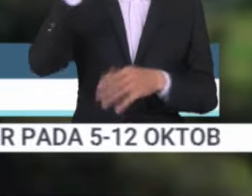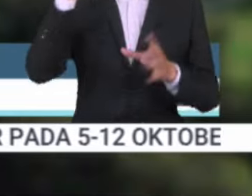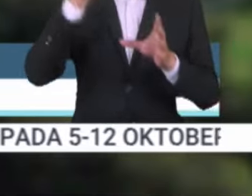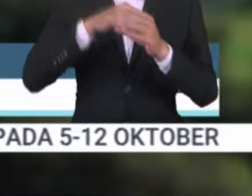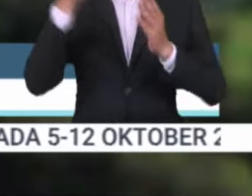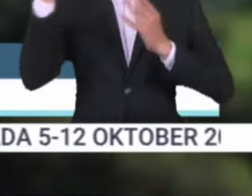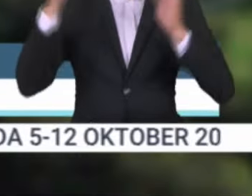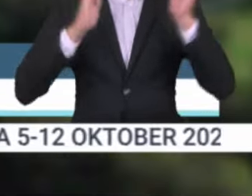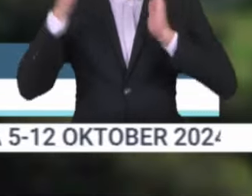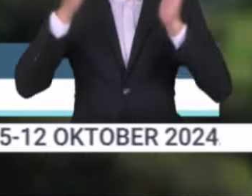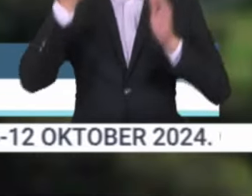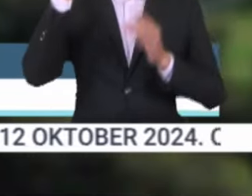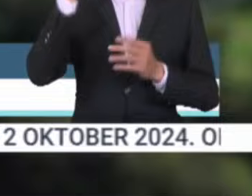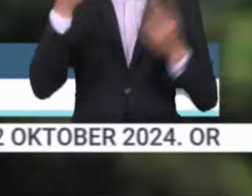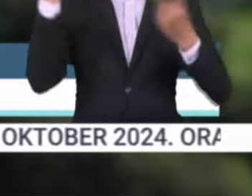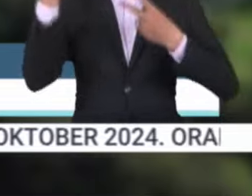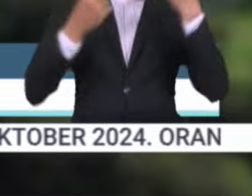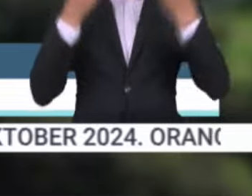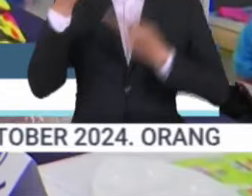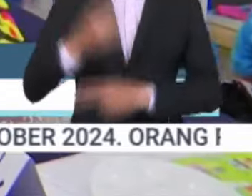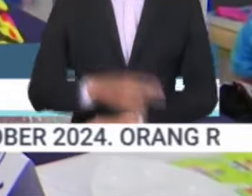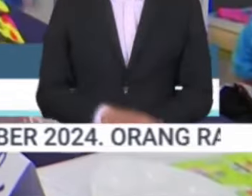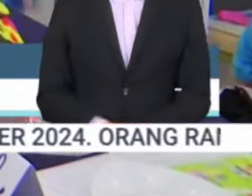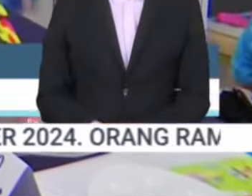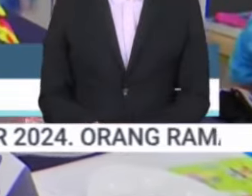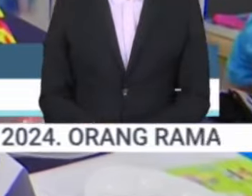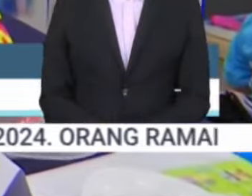negara dan negara-negara serantau.